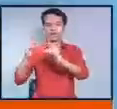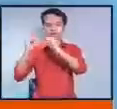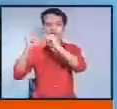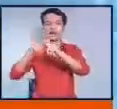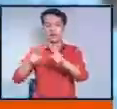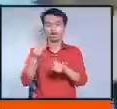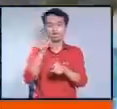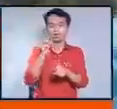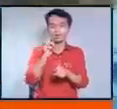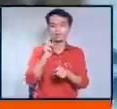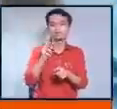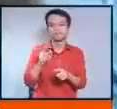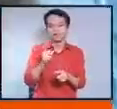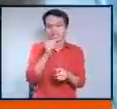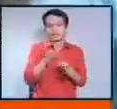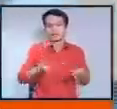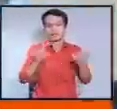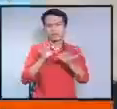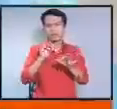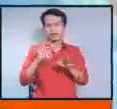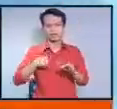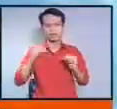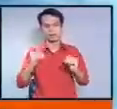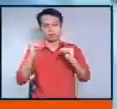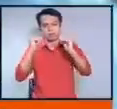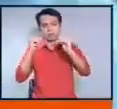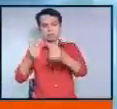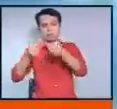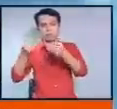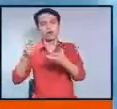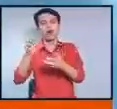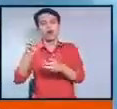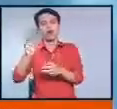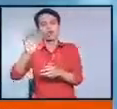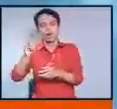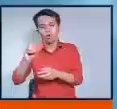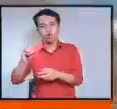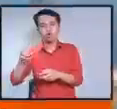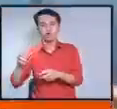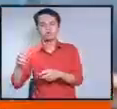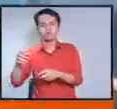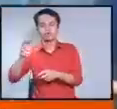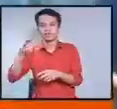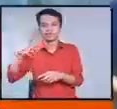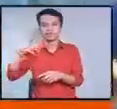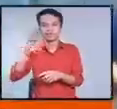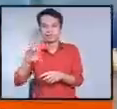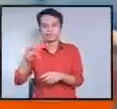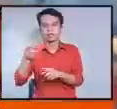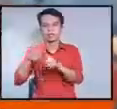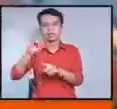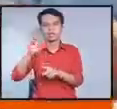Vice Presidente, hindi na mahalaga kung may ranggo siya sa gabinete bilang co-chair ng ICAD. Yung sa akin lang, pagtanggap ko